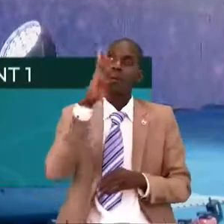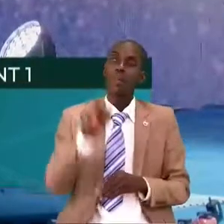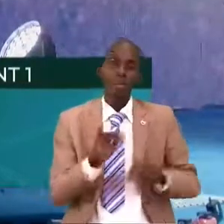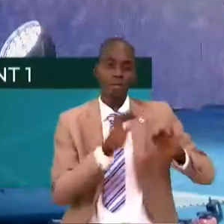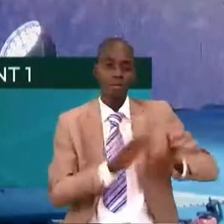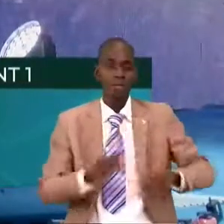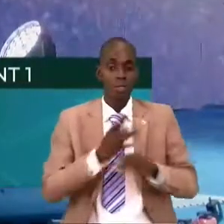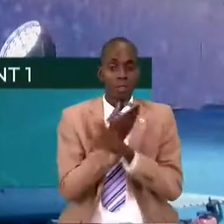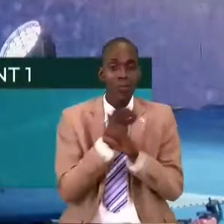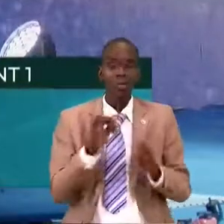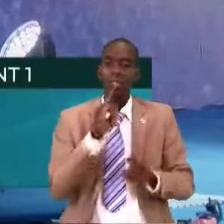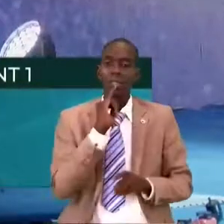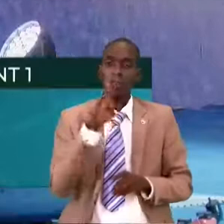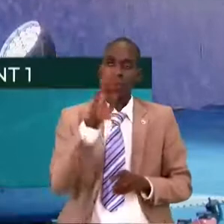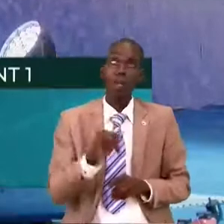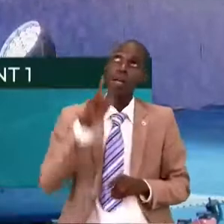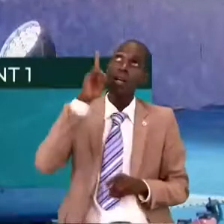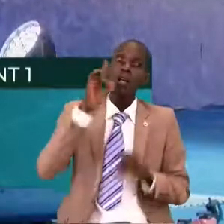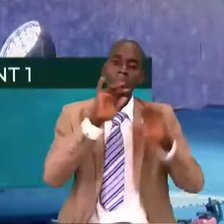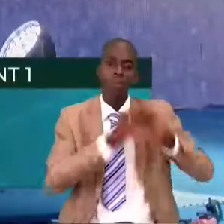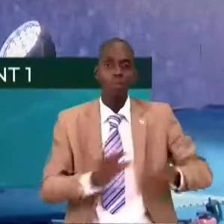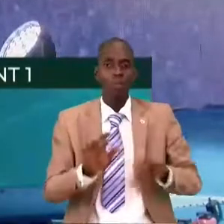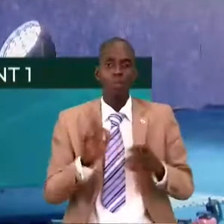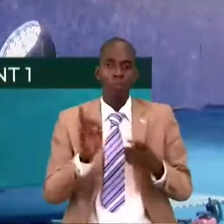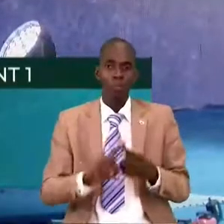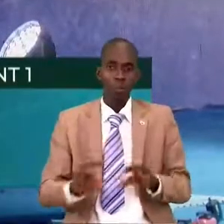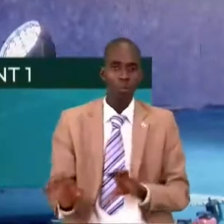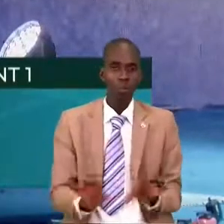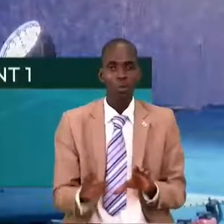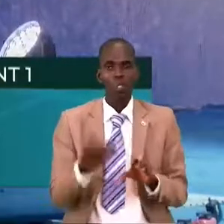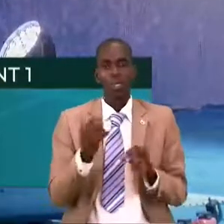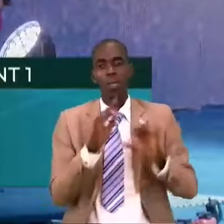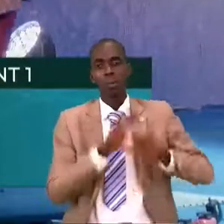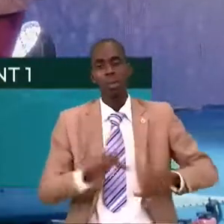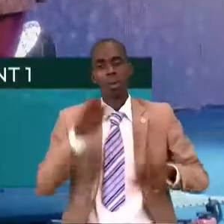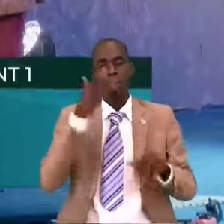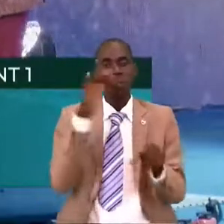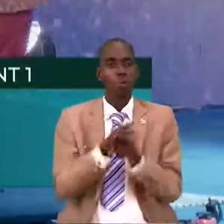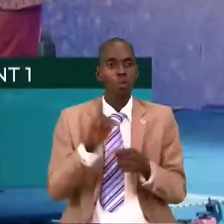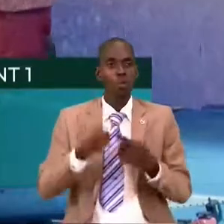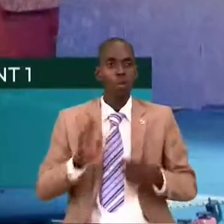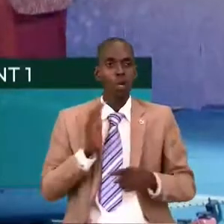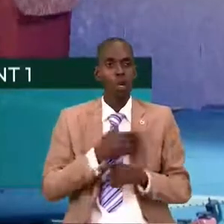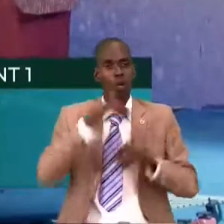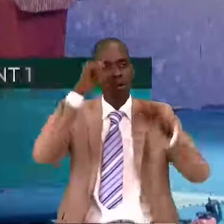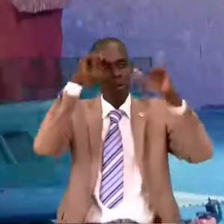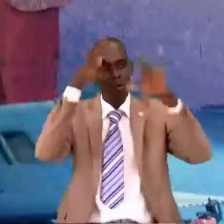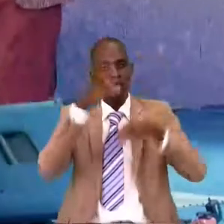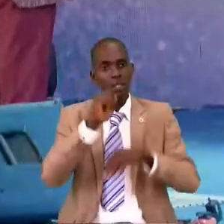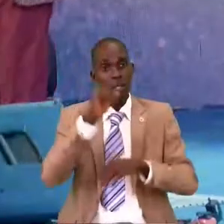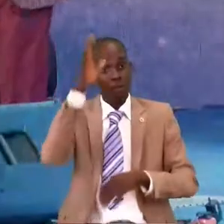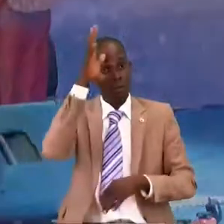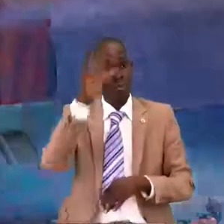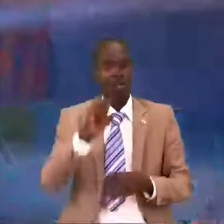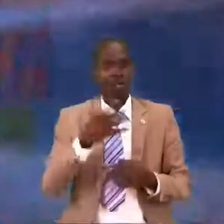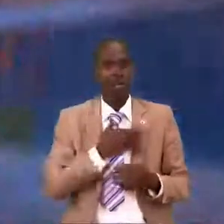C'est ainsi qu'il manifeste sa miséricorde envers nos pères et se souvient de sa sainte alliance. Verset 73 dit,